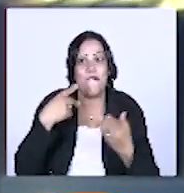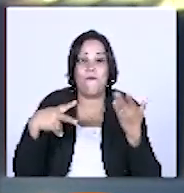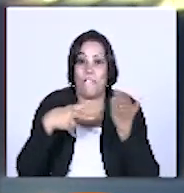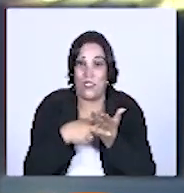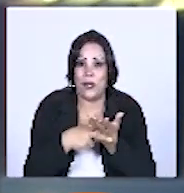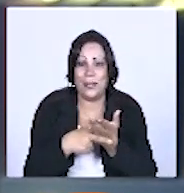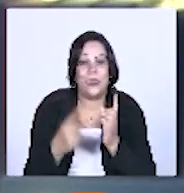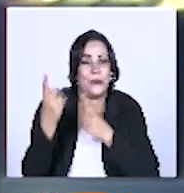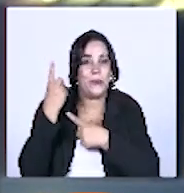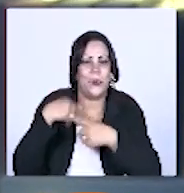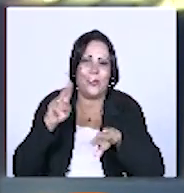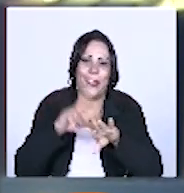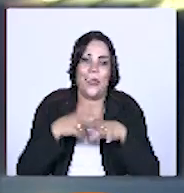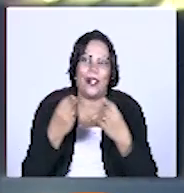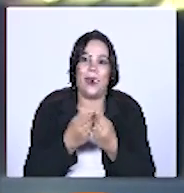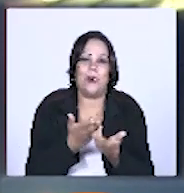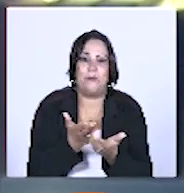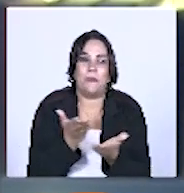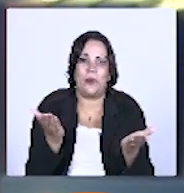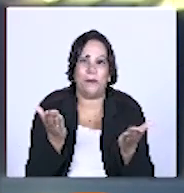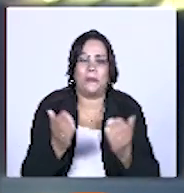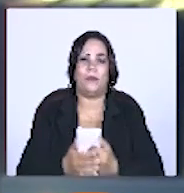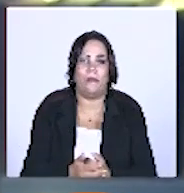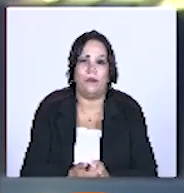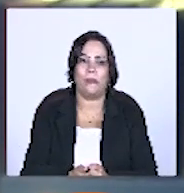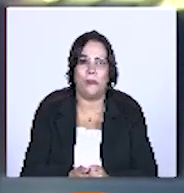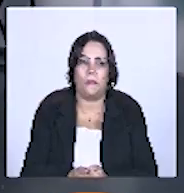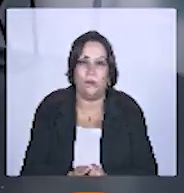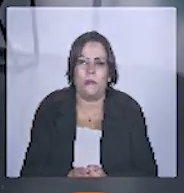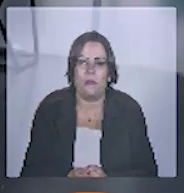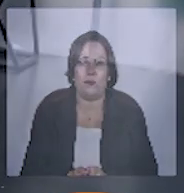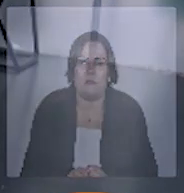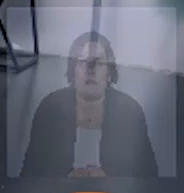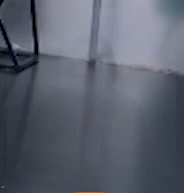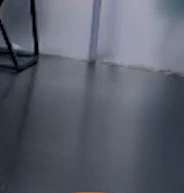لفاصل ونعود لاستئناف فقرات هذه